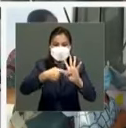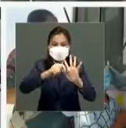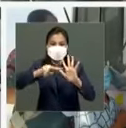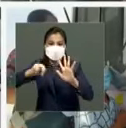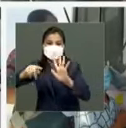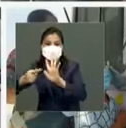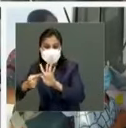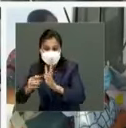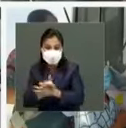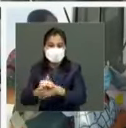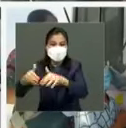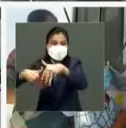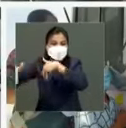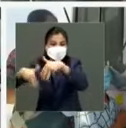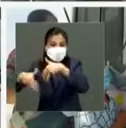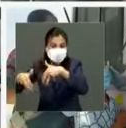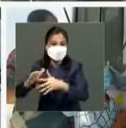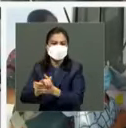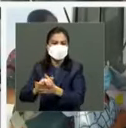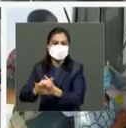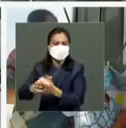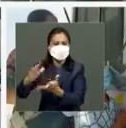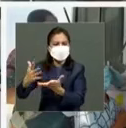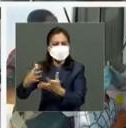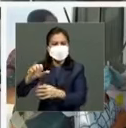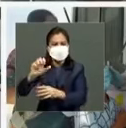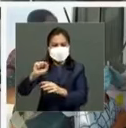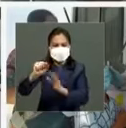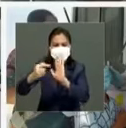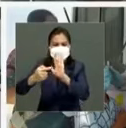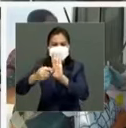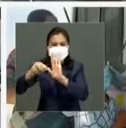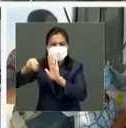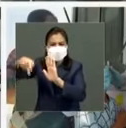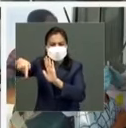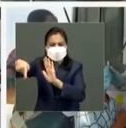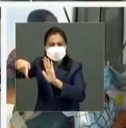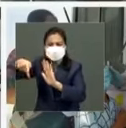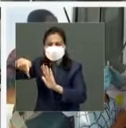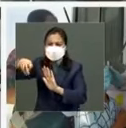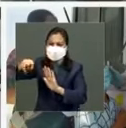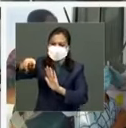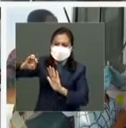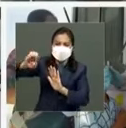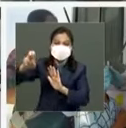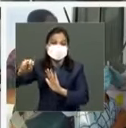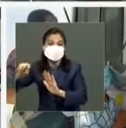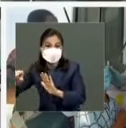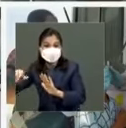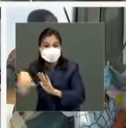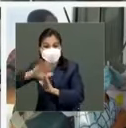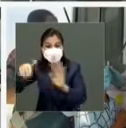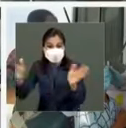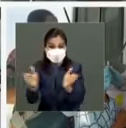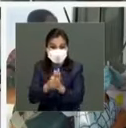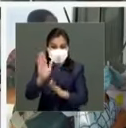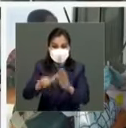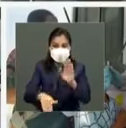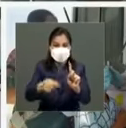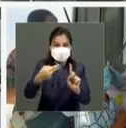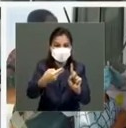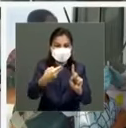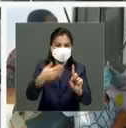และชุมชนหมู่บ้านพัฒนาอีก 1,500 คนรวมๆแล้วตอนนี้ร่วมๆหมื่นแล้วนะครับก็